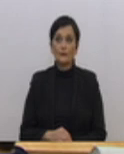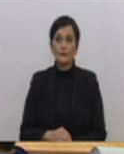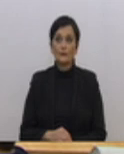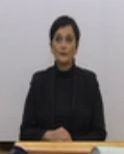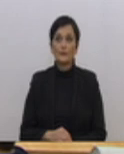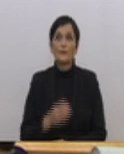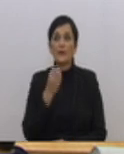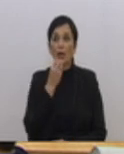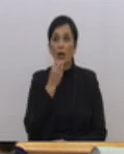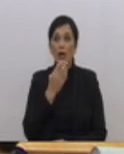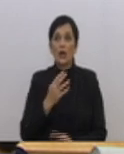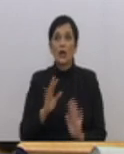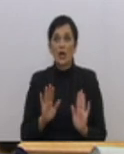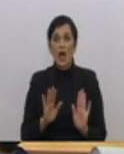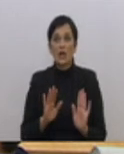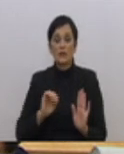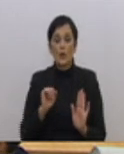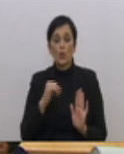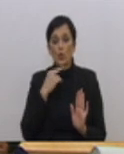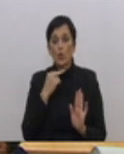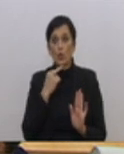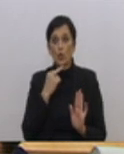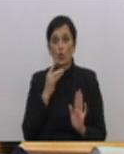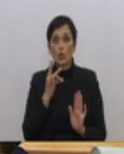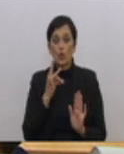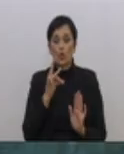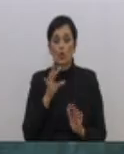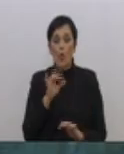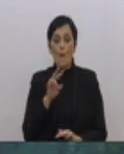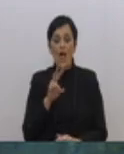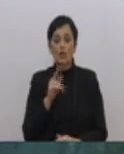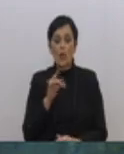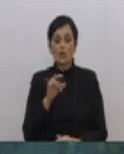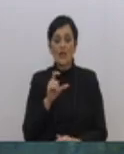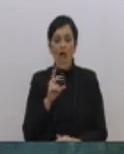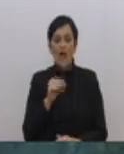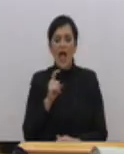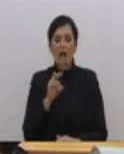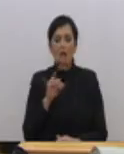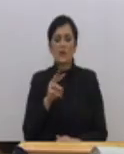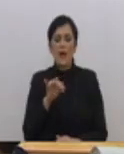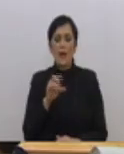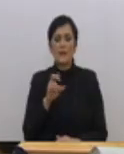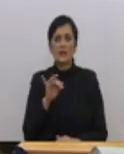არის მეგობრებო, მეგობრებო ყურადღება. Roman Gotseridze, Eka Kheheulidze, Maya Bitadze.